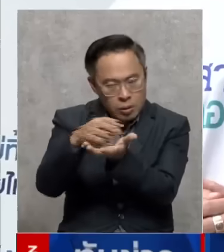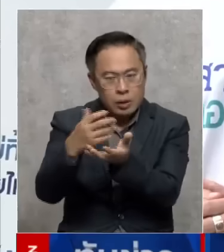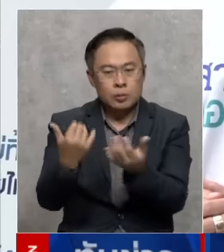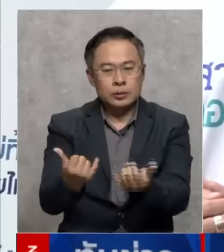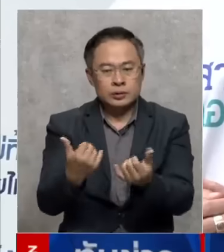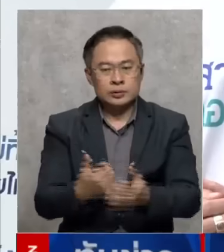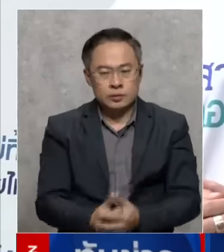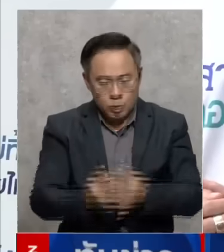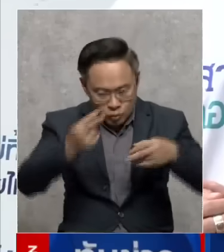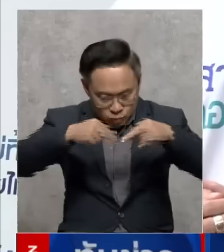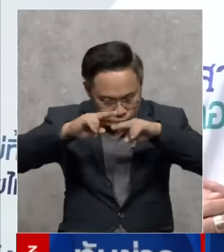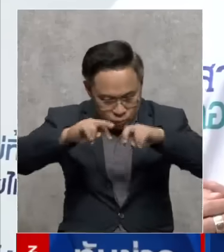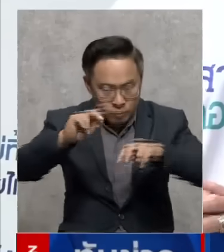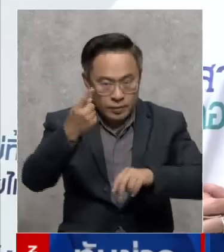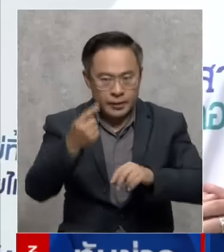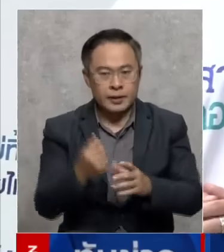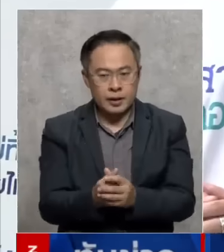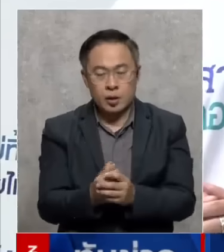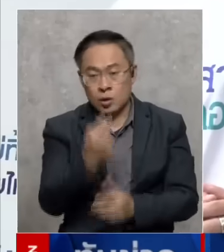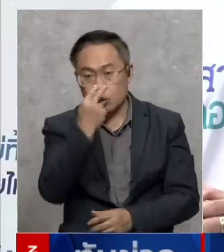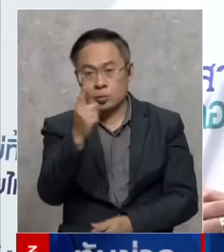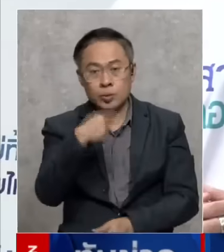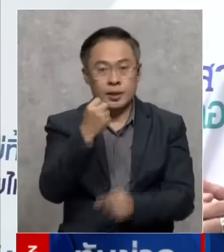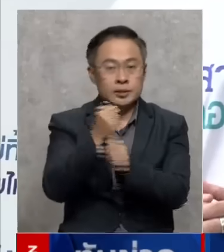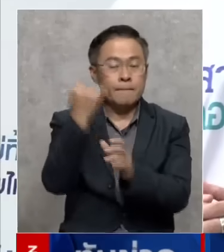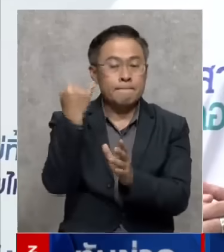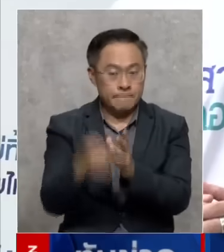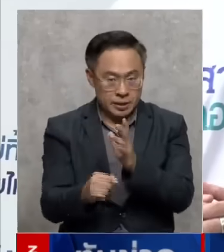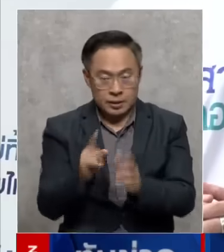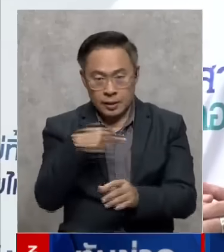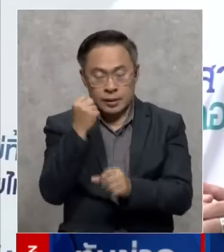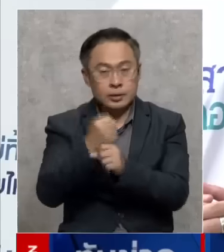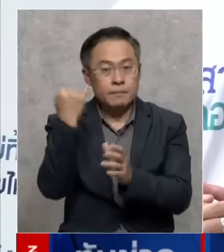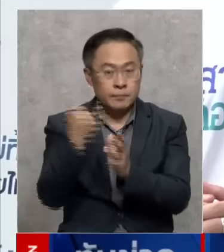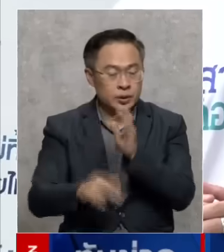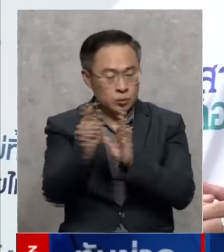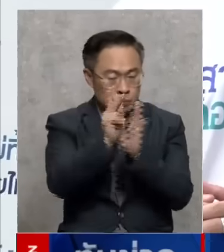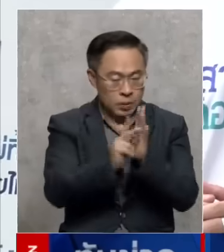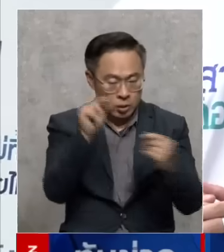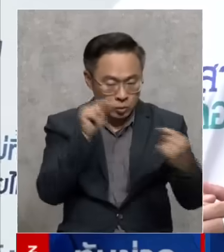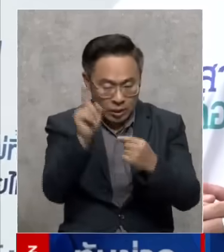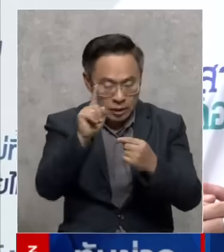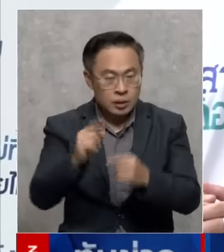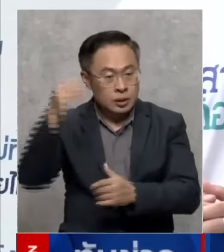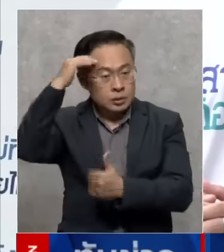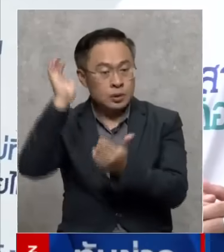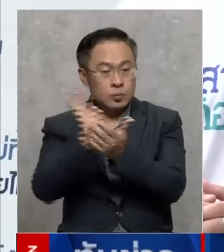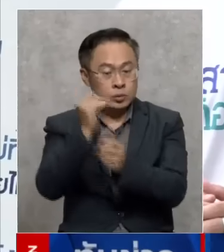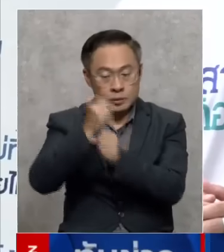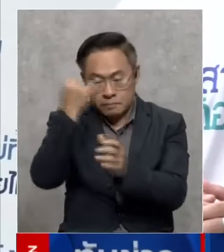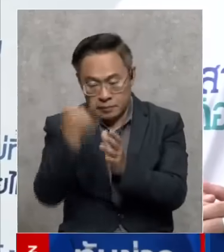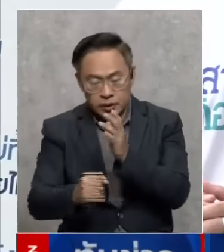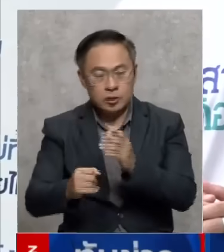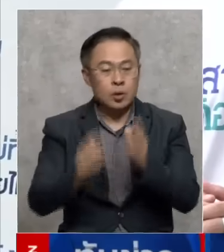สอบสวนดำเนินคดีในส่วนที่เกี่ยวข้องแล้วก็ไล่เอาผิดนะครับเอ่อดูว่าใครทำผิดกฎหมายตรงไหนจะเป็นเจ้าหน้าที่หรือเป็น